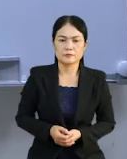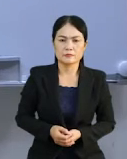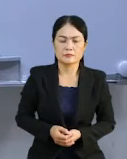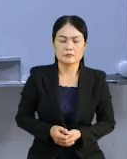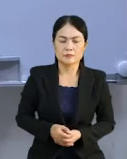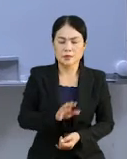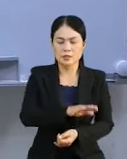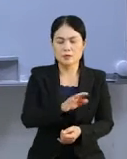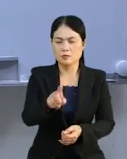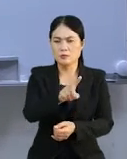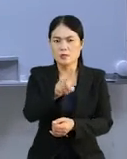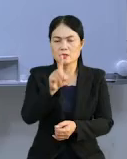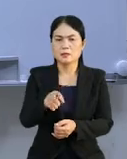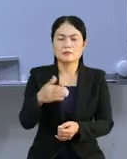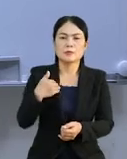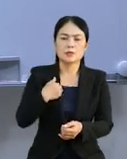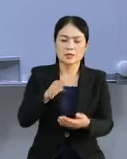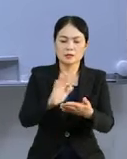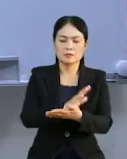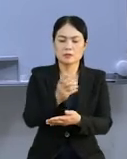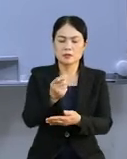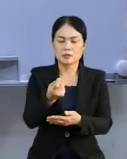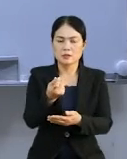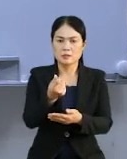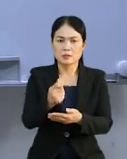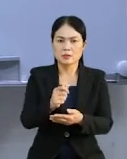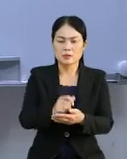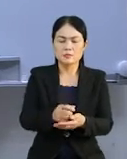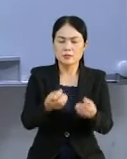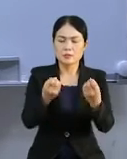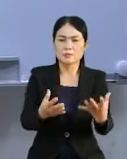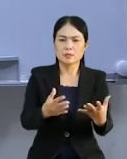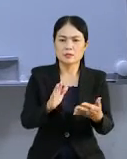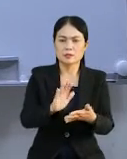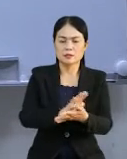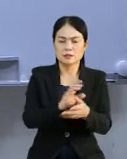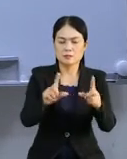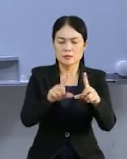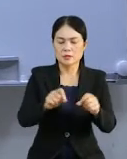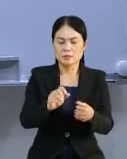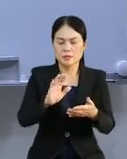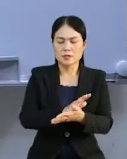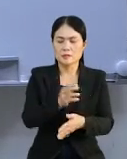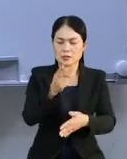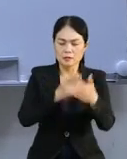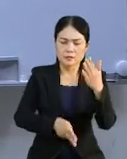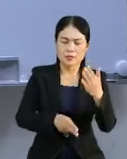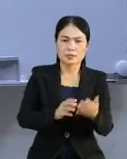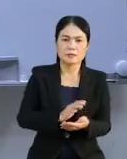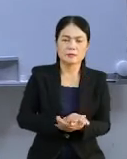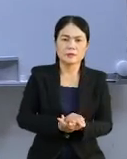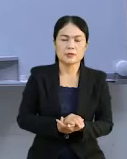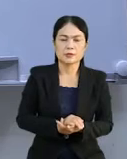chà chẳng con mưa tha ta nè kêu miên cọ đạp prạ chấm nuôn còn màn sẩn lật hai miên sẩn lật ở vậy khla